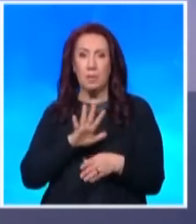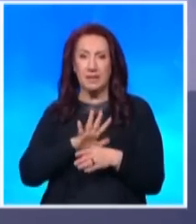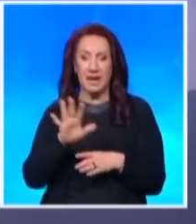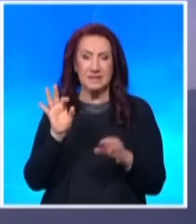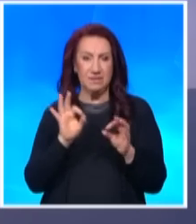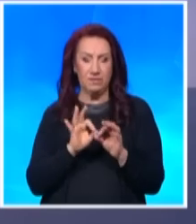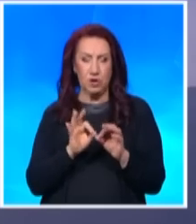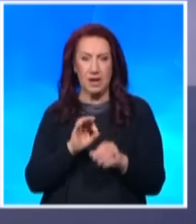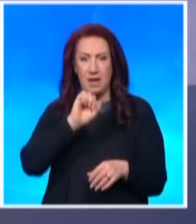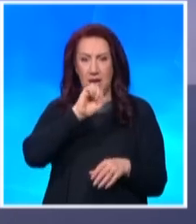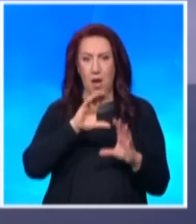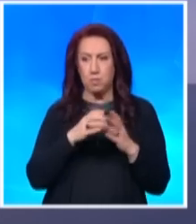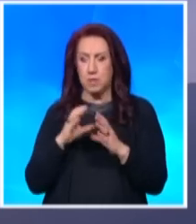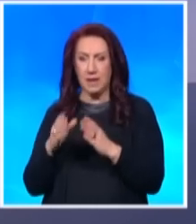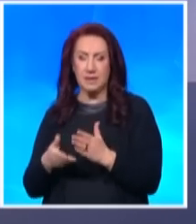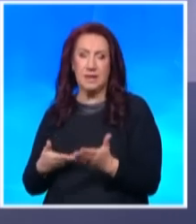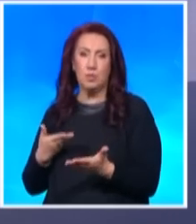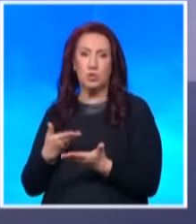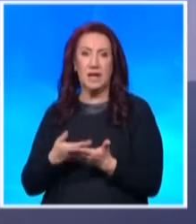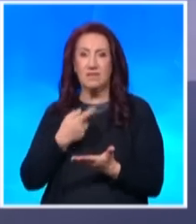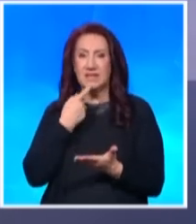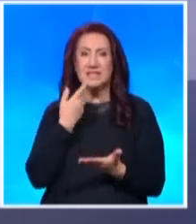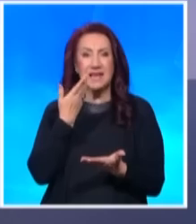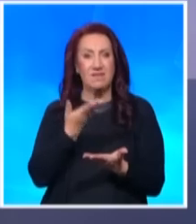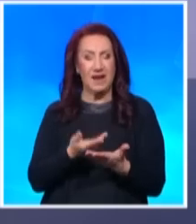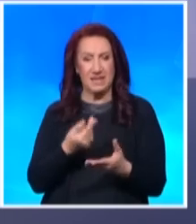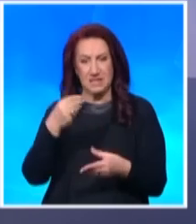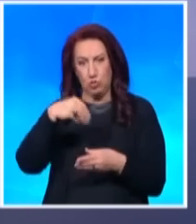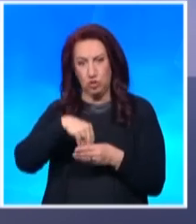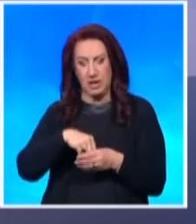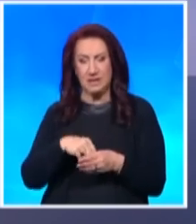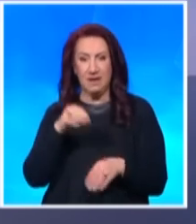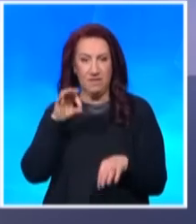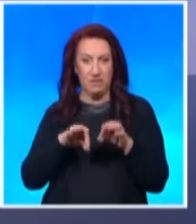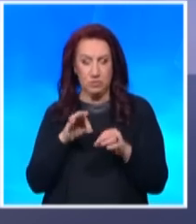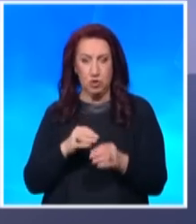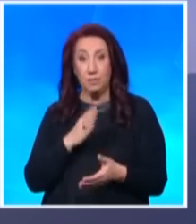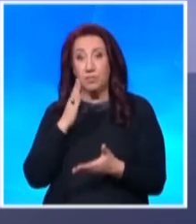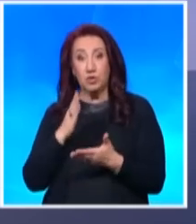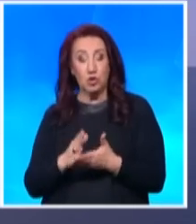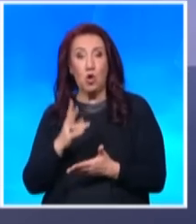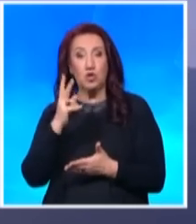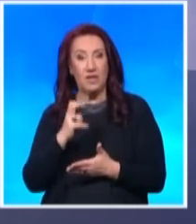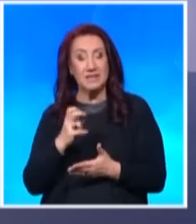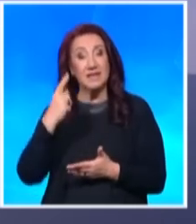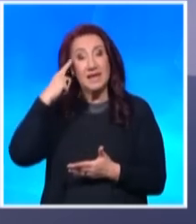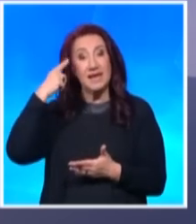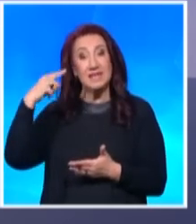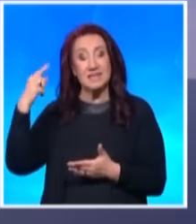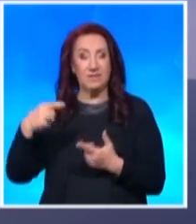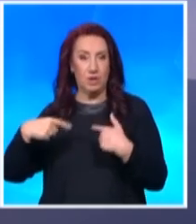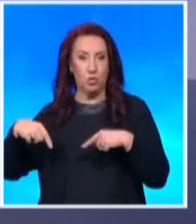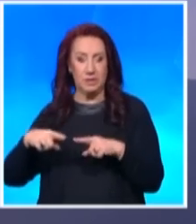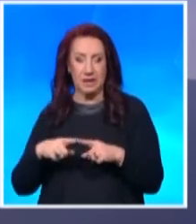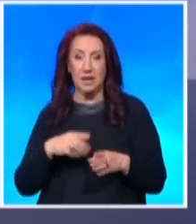партиите и коалициите подават заявление за участие в изборите. До 20 и инициативните комитети. До края на месеца